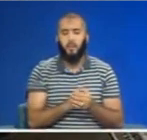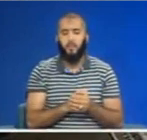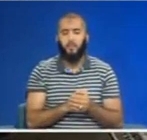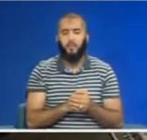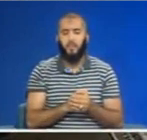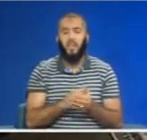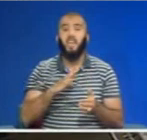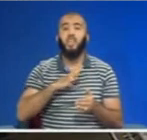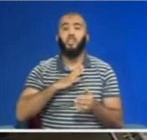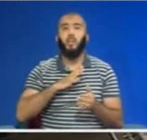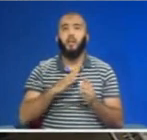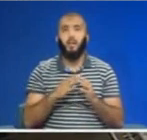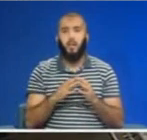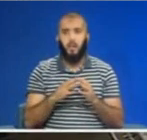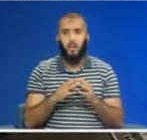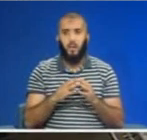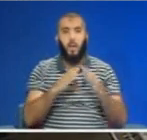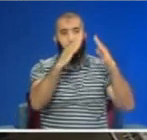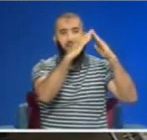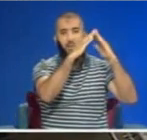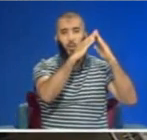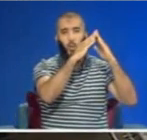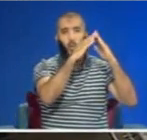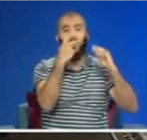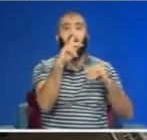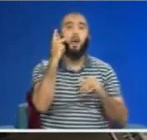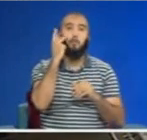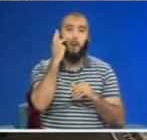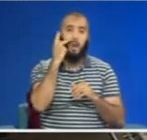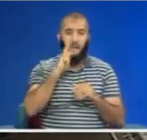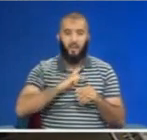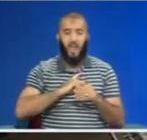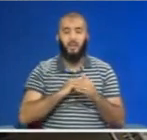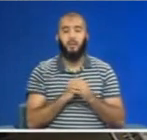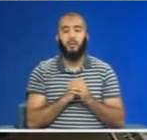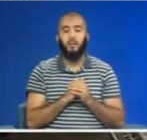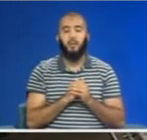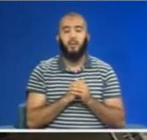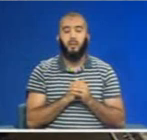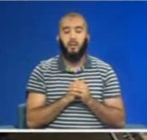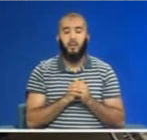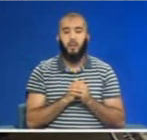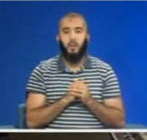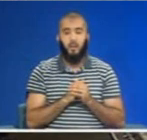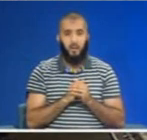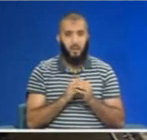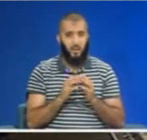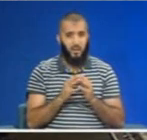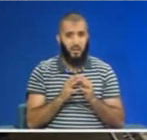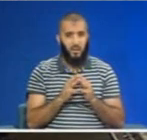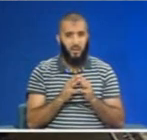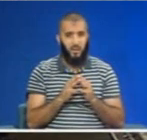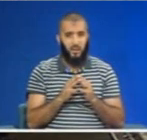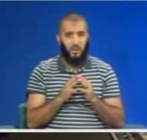عندنا دار نتاع الأب. دار تاع الأب. هذا الشيخ. شوفوا هي دار تاع لي زافيران ماشي عندي